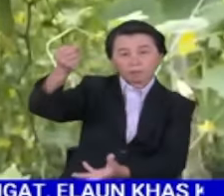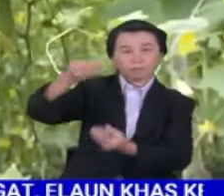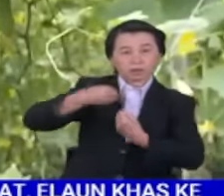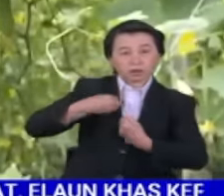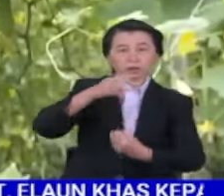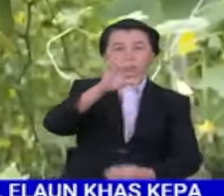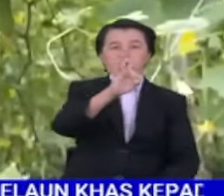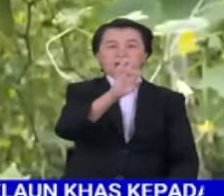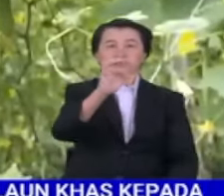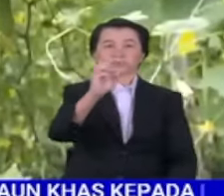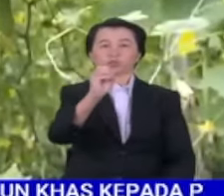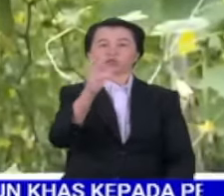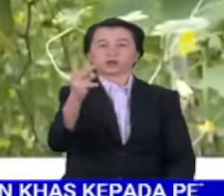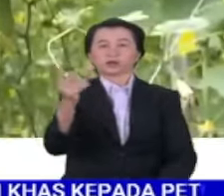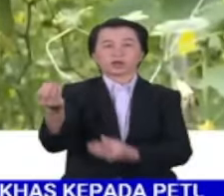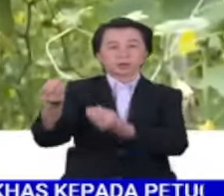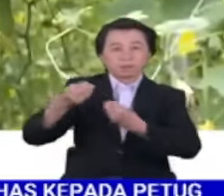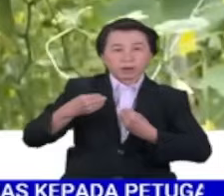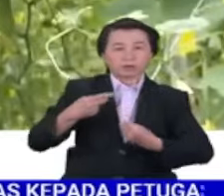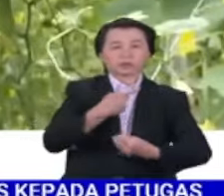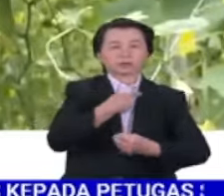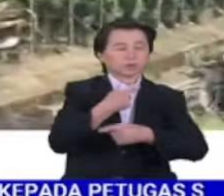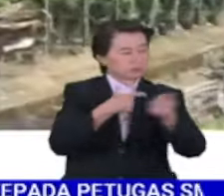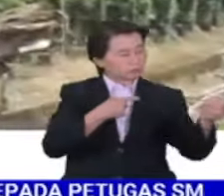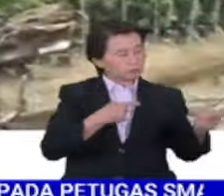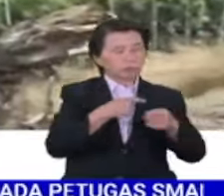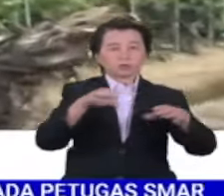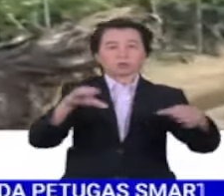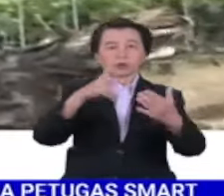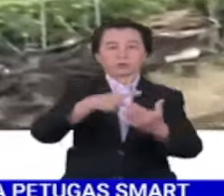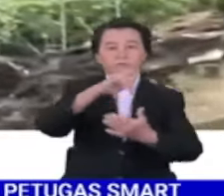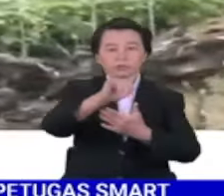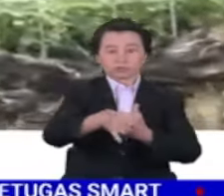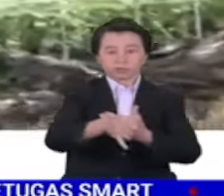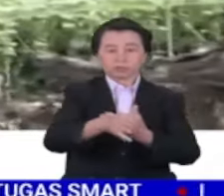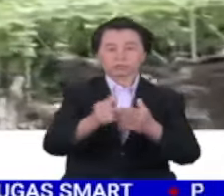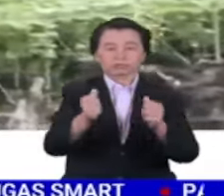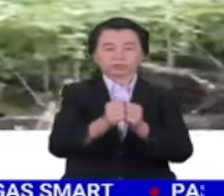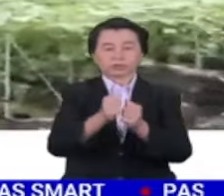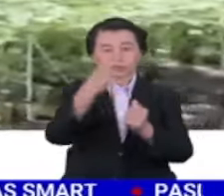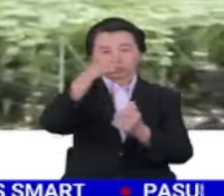80.000 Ringgit untuk pelaksanaan project ini beserta